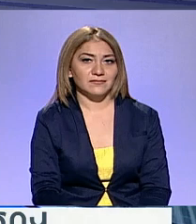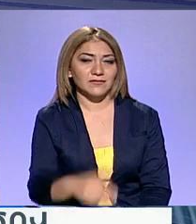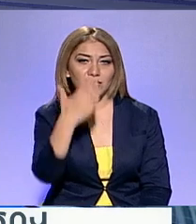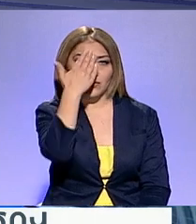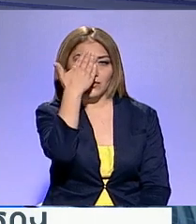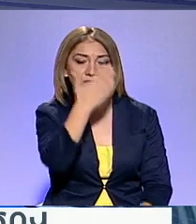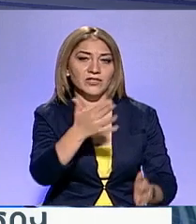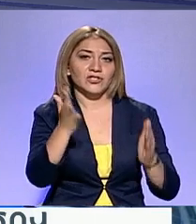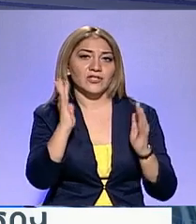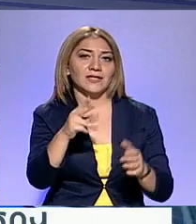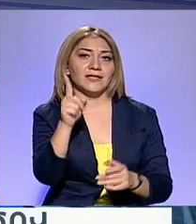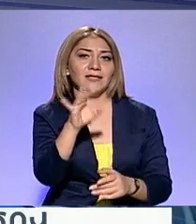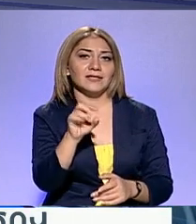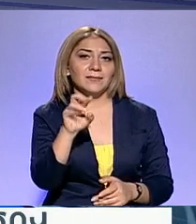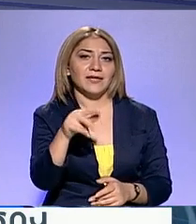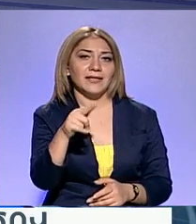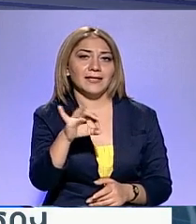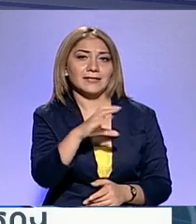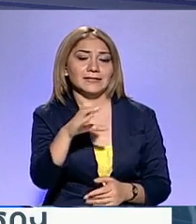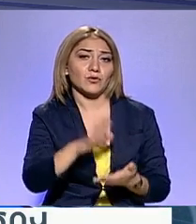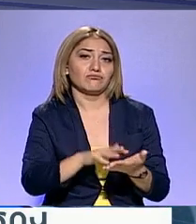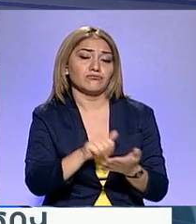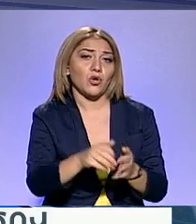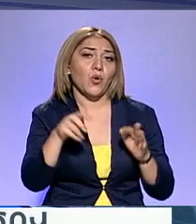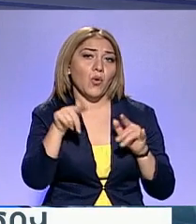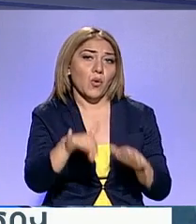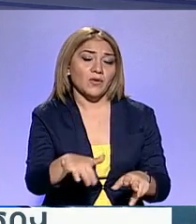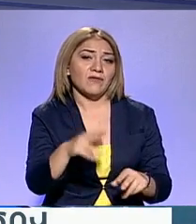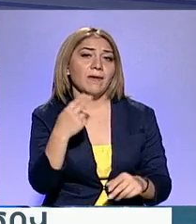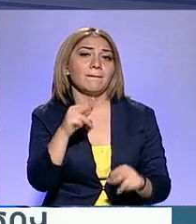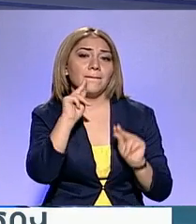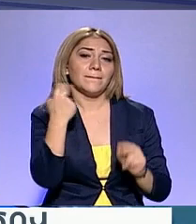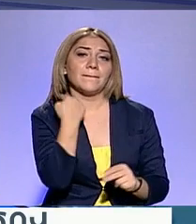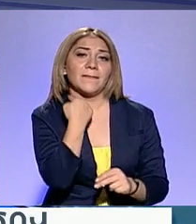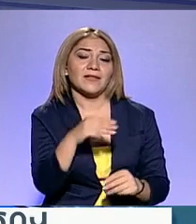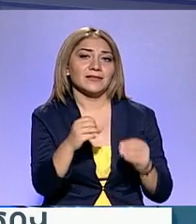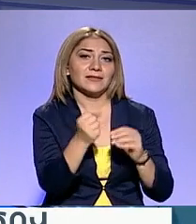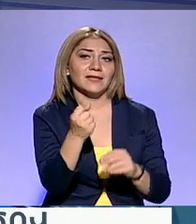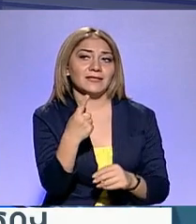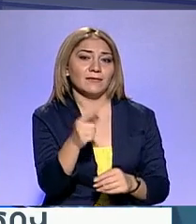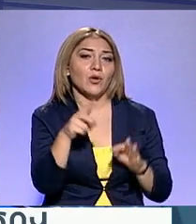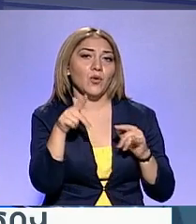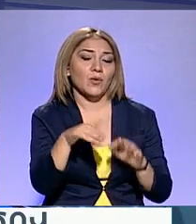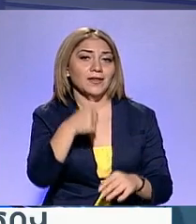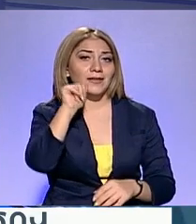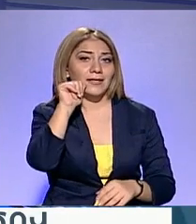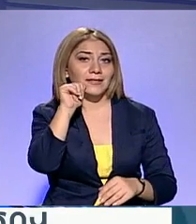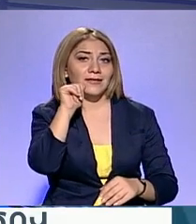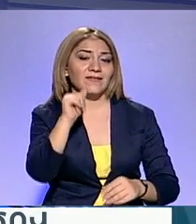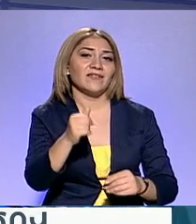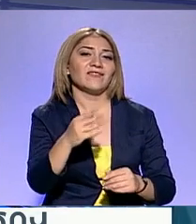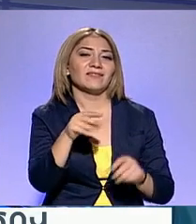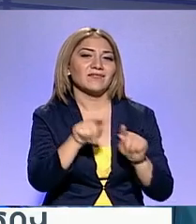Հանրությանն առավելապես Զիբիլիքս անունով հայտնի գործով մեղադրվում է 11 հոգի։ Անցյալ տարի Երևանի ավականու ընտրությունների քարոզարշավի վերջին